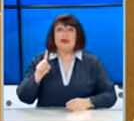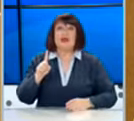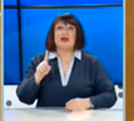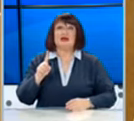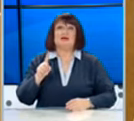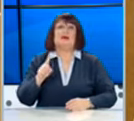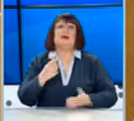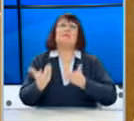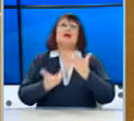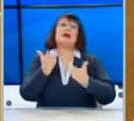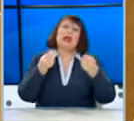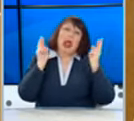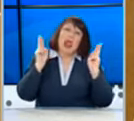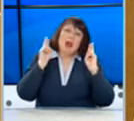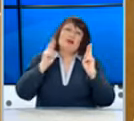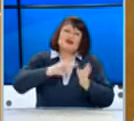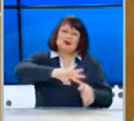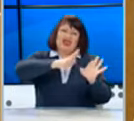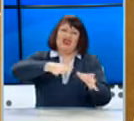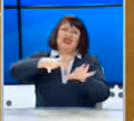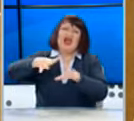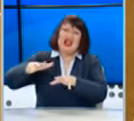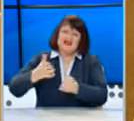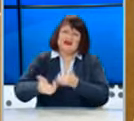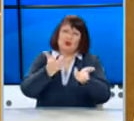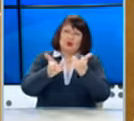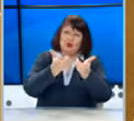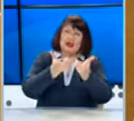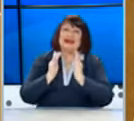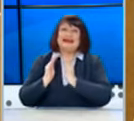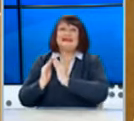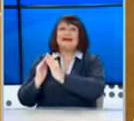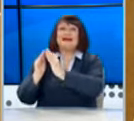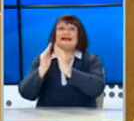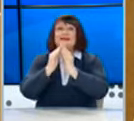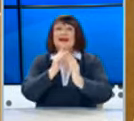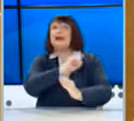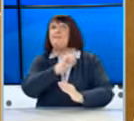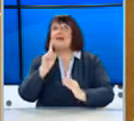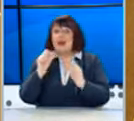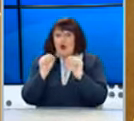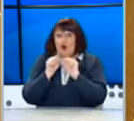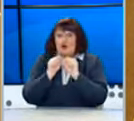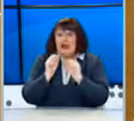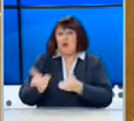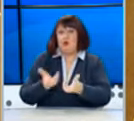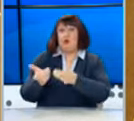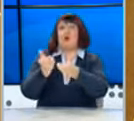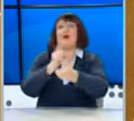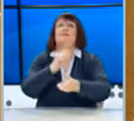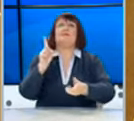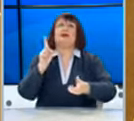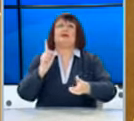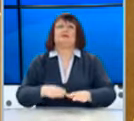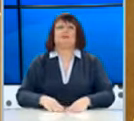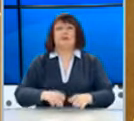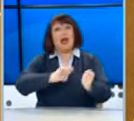θάλασσα και στο νικιστικό ιστό. Να γίνει και αποκατάσταση και προστασία των